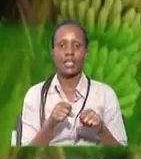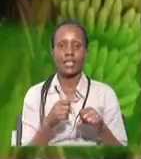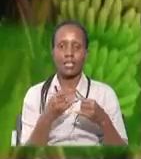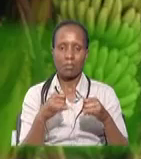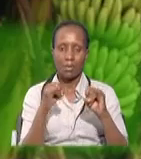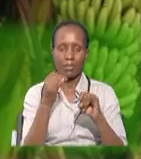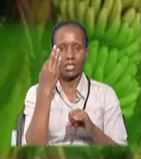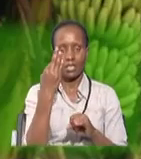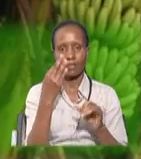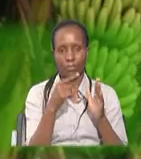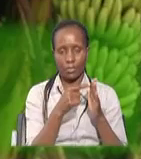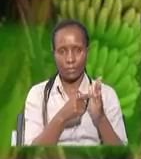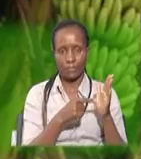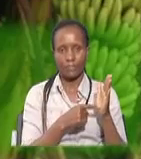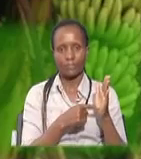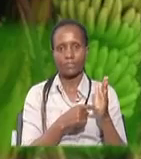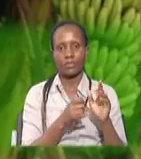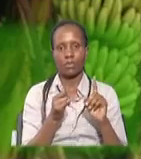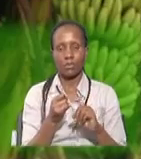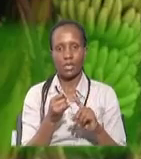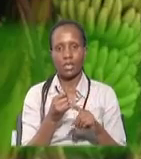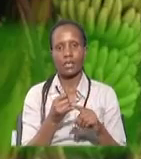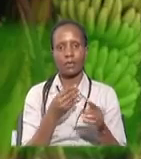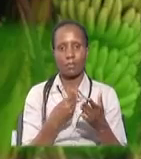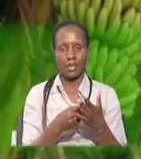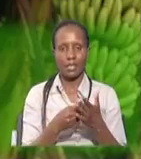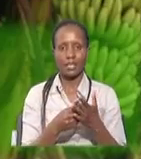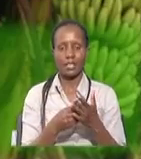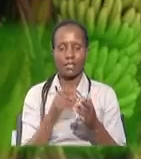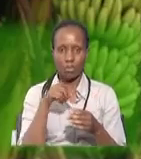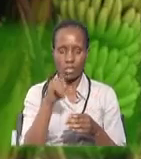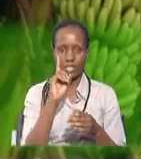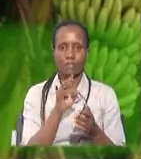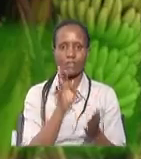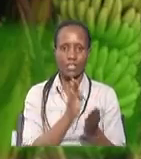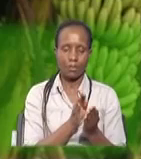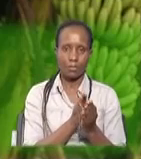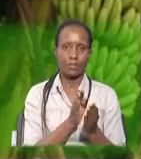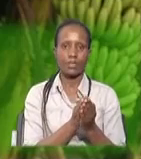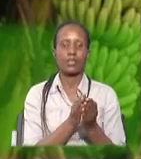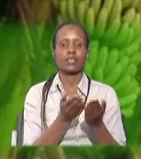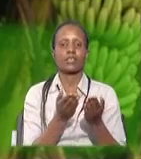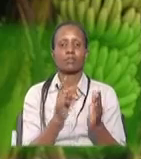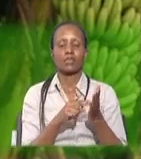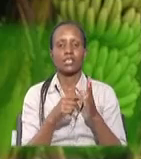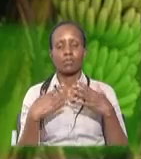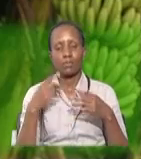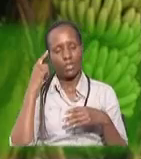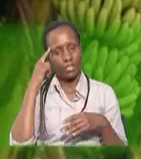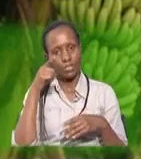mambo matatu hivi. Inatekeleza mambo kama ya kuweka pesa kwa mfuko wao uonekane